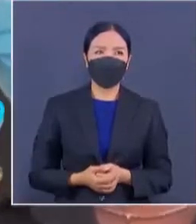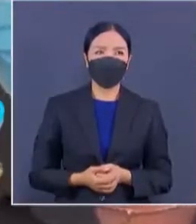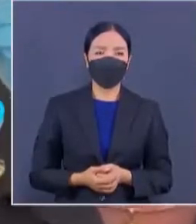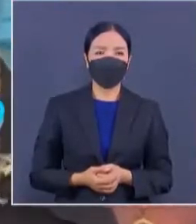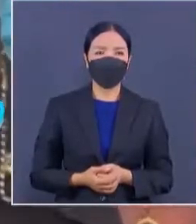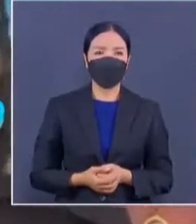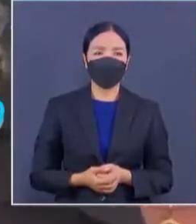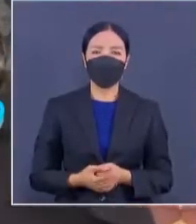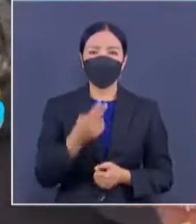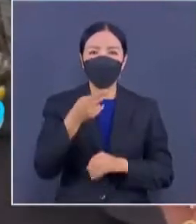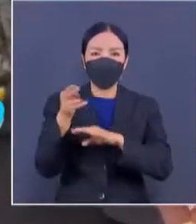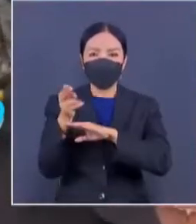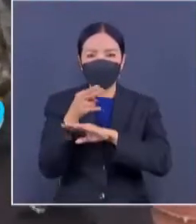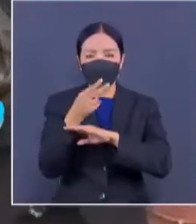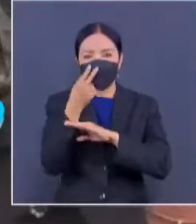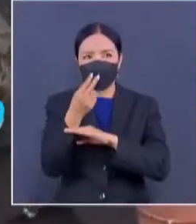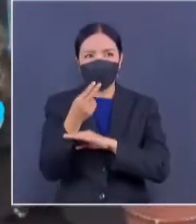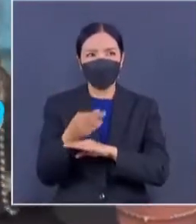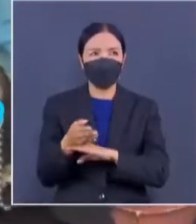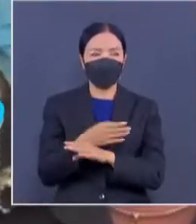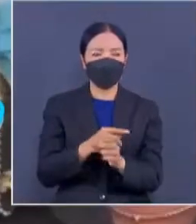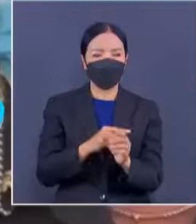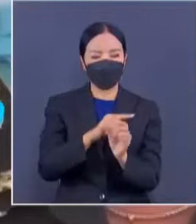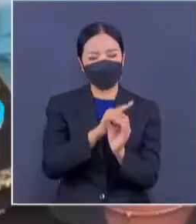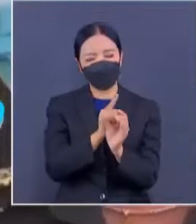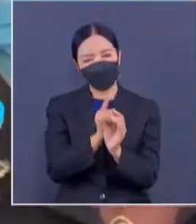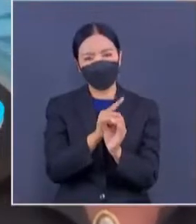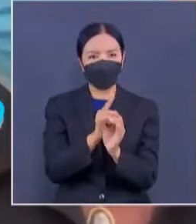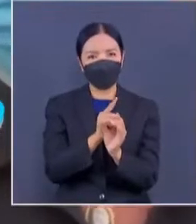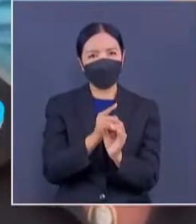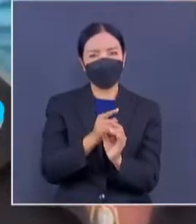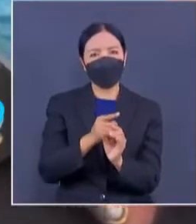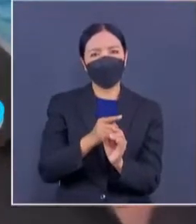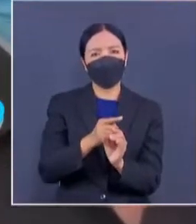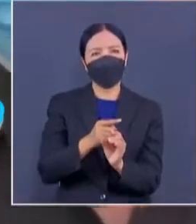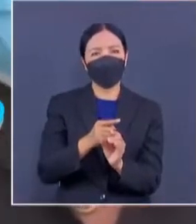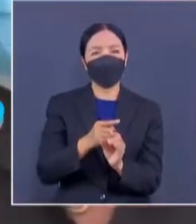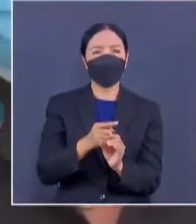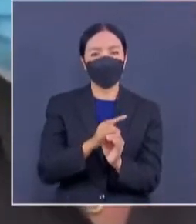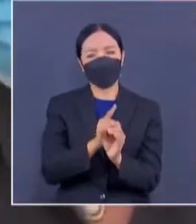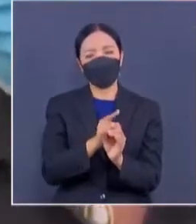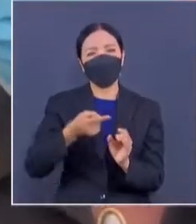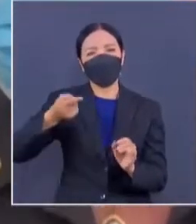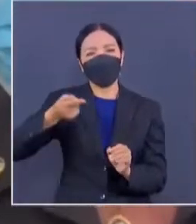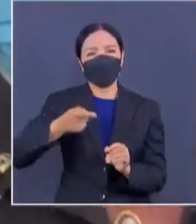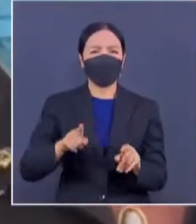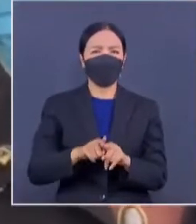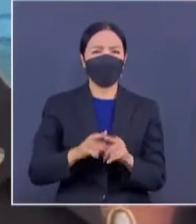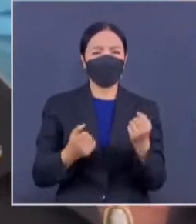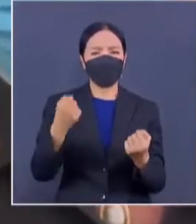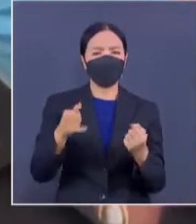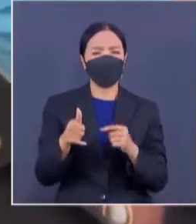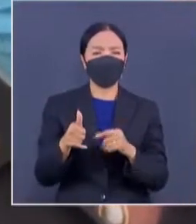เหตุก่อนเกิดเหตุเนี่ยความเร็วมันคงที่ลักษณะเหมือนว่าผู้ขับเนี่ยหลับ